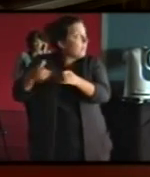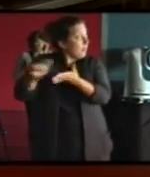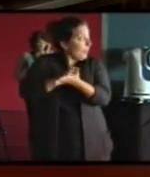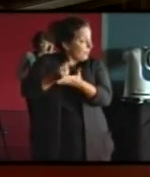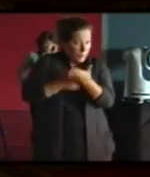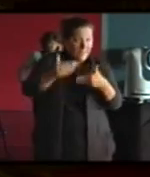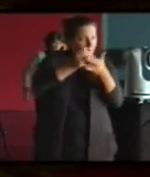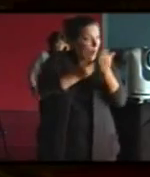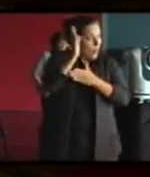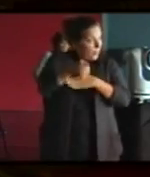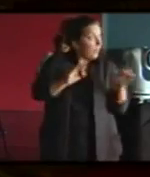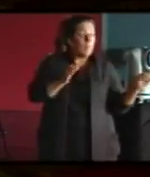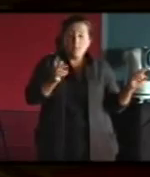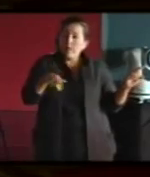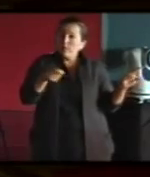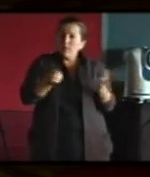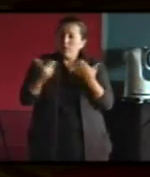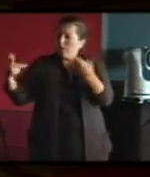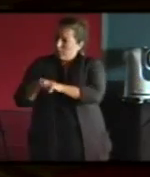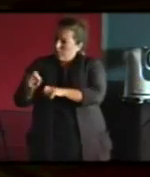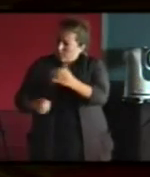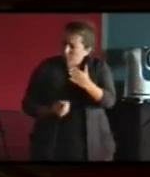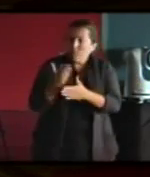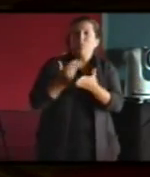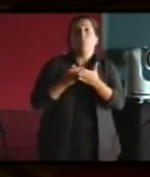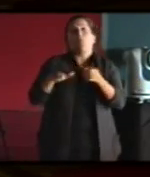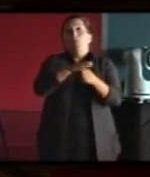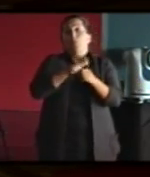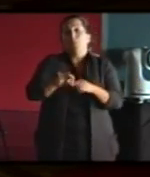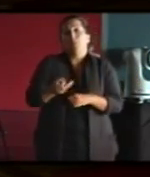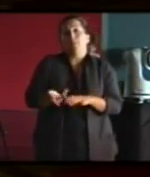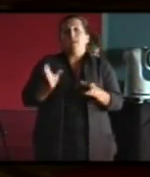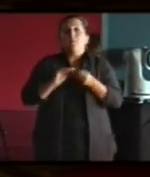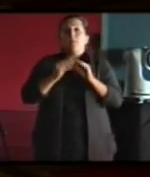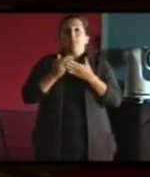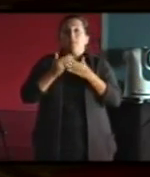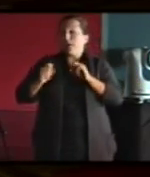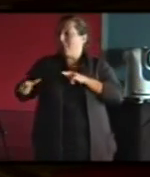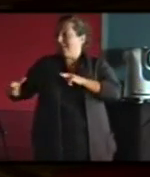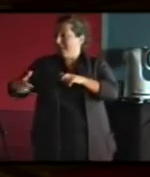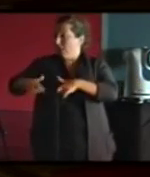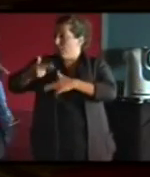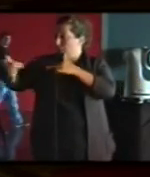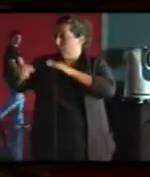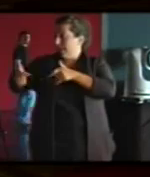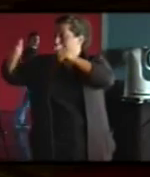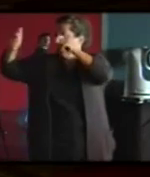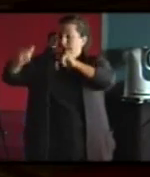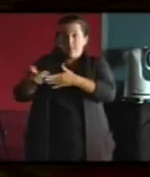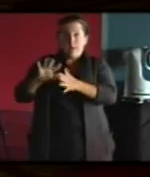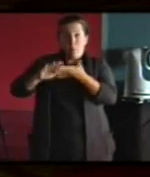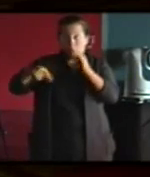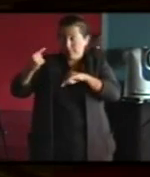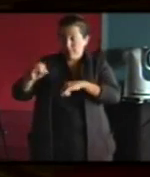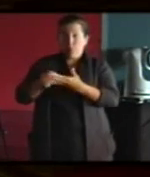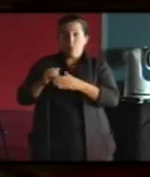bien sûr. Donc toute la problématique aujourd'hui du bureau, c'était une problématique de renouvellement du parc, de modernisation du parc et plus de